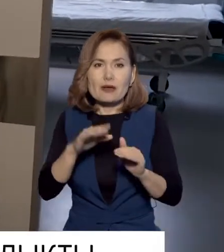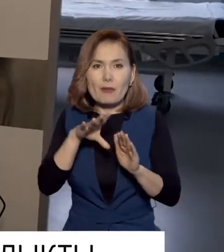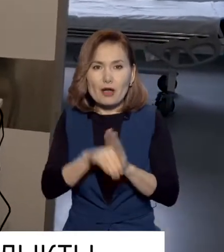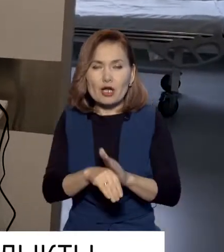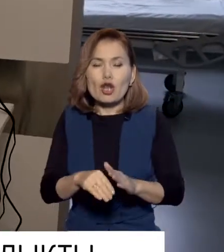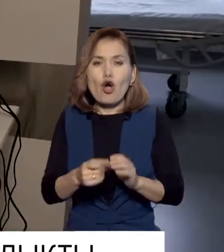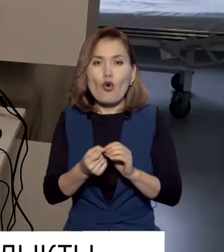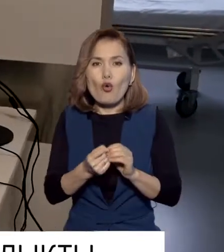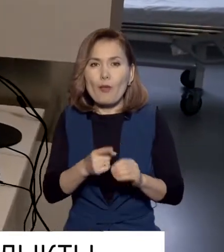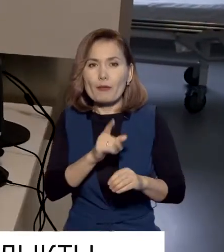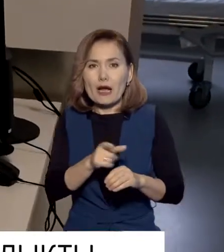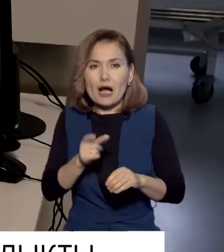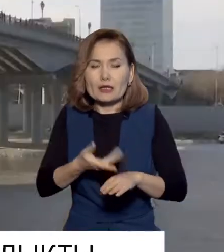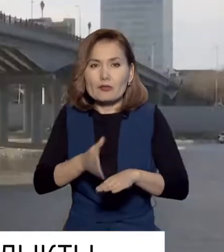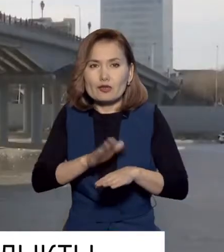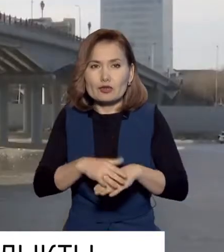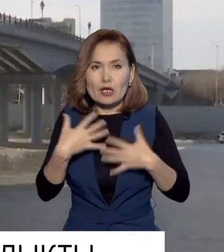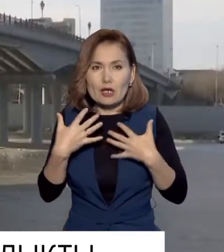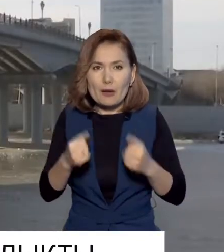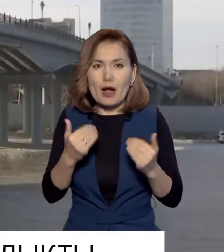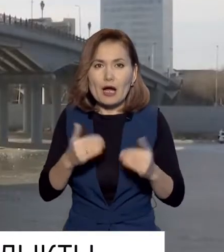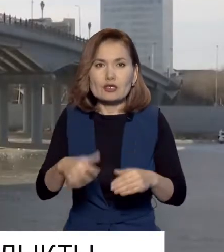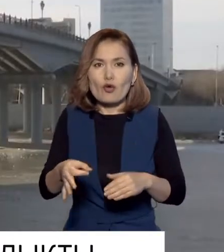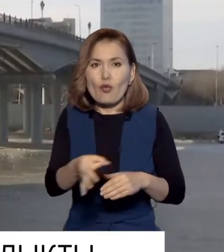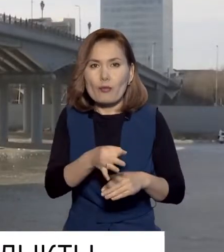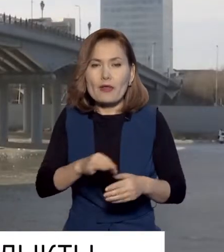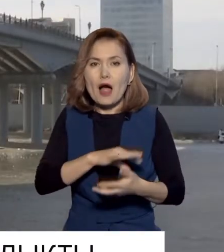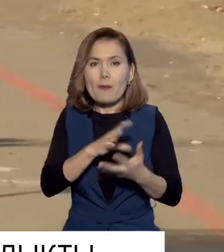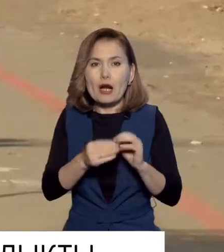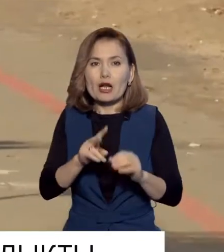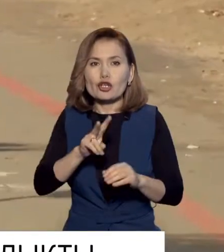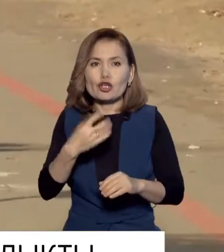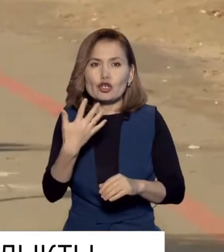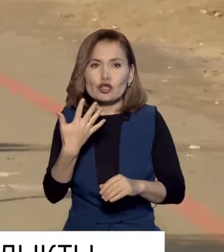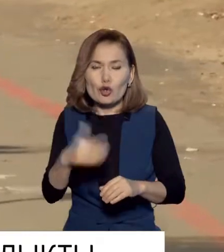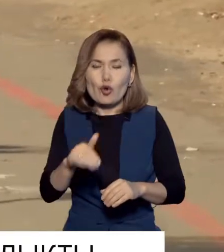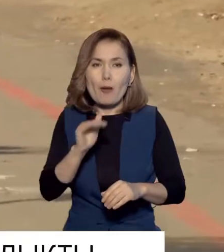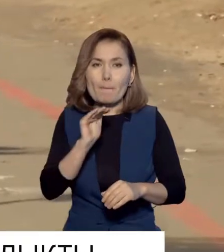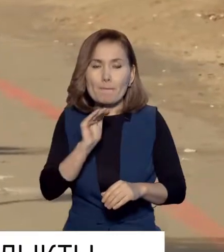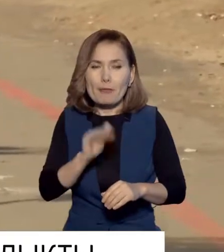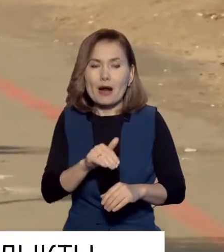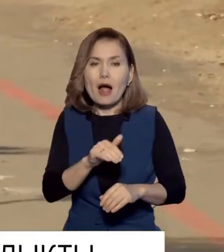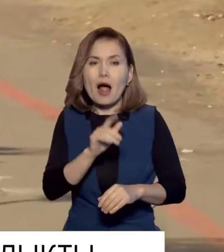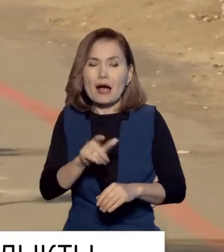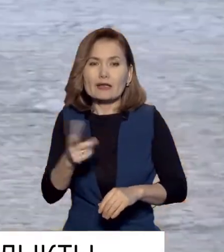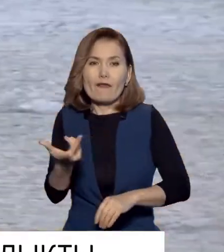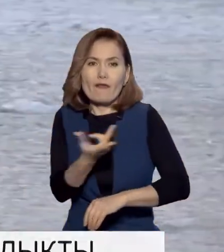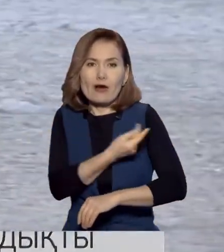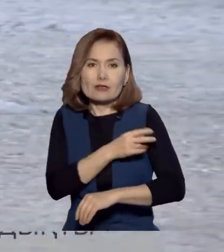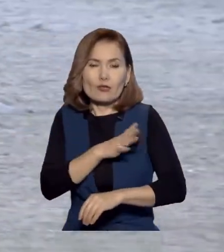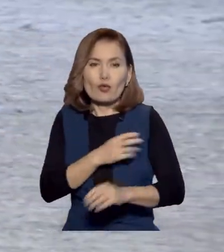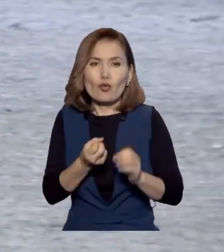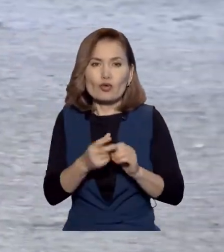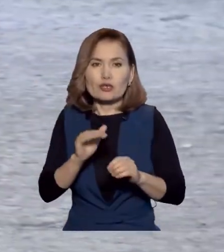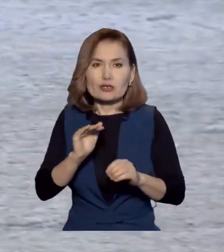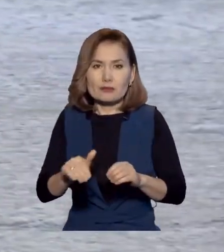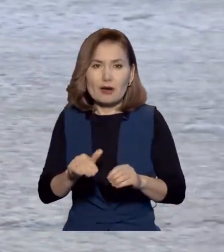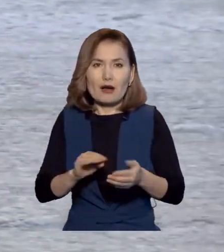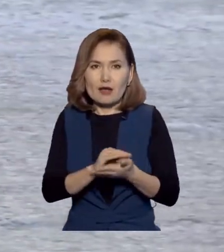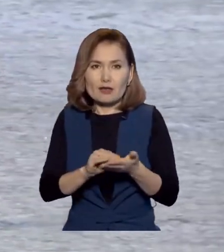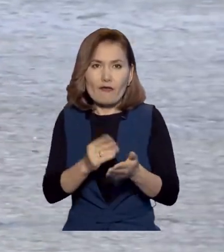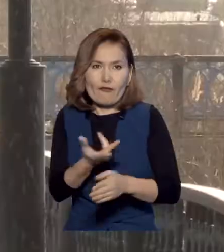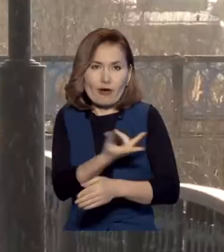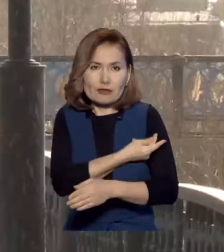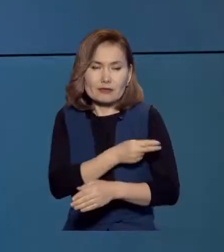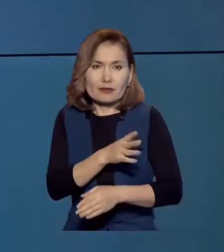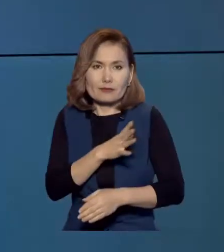ауыр. Қазір облыста барлығы 250 мыңдай адам вакцина салдырған, 13 мыңнан астамы вакциналаудан өтті.